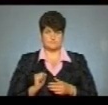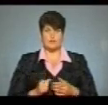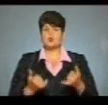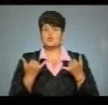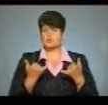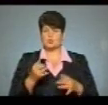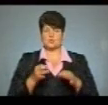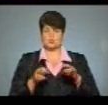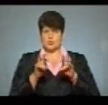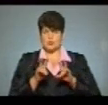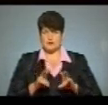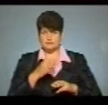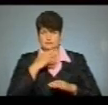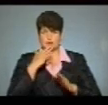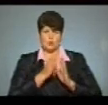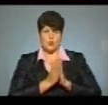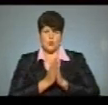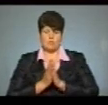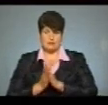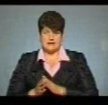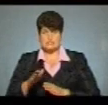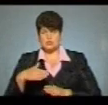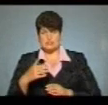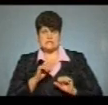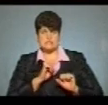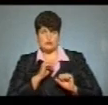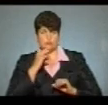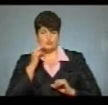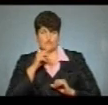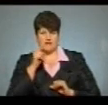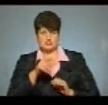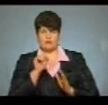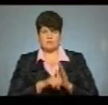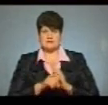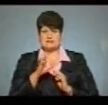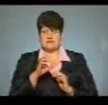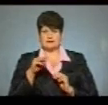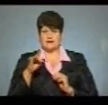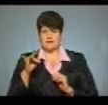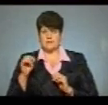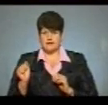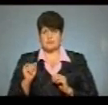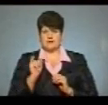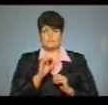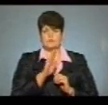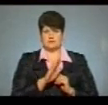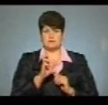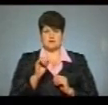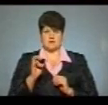Сьогодні суд розглянув ряд клопотань сторони захисту обвинувачених у вбивстві Сергія Терендеха та Володимира